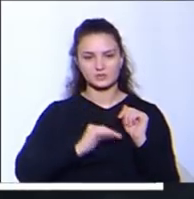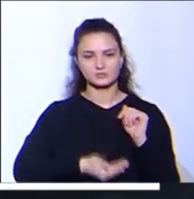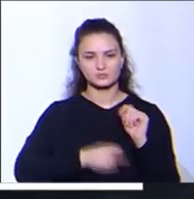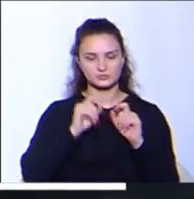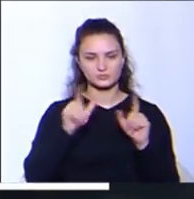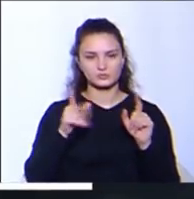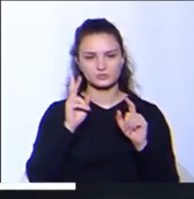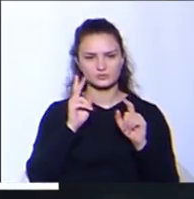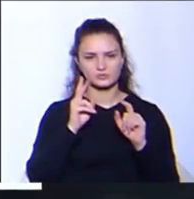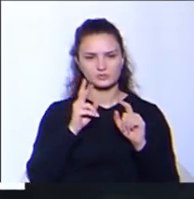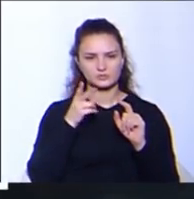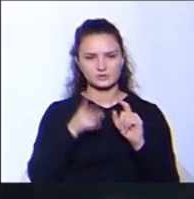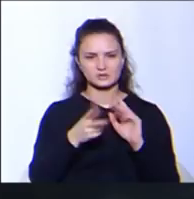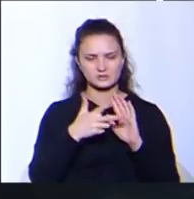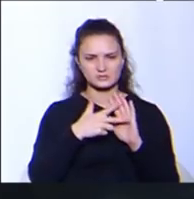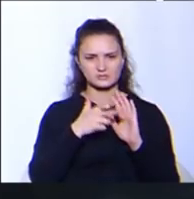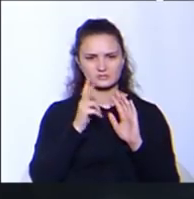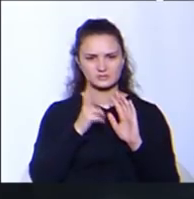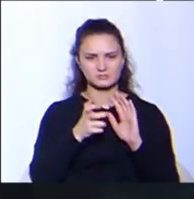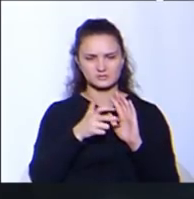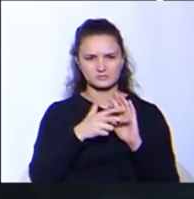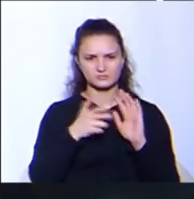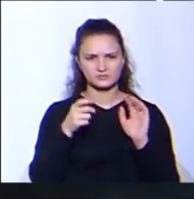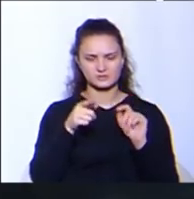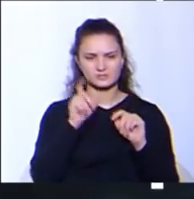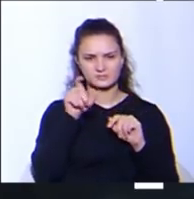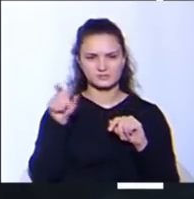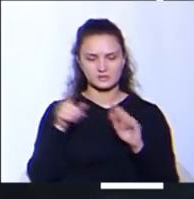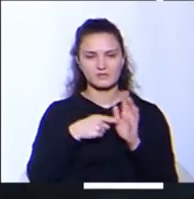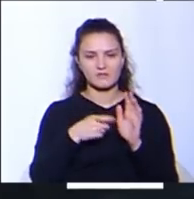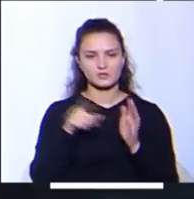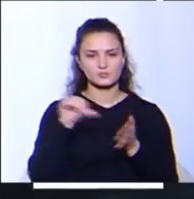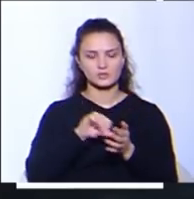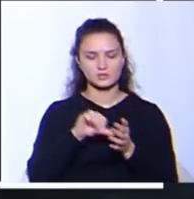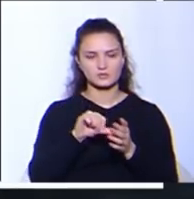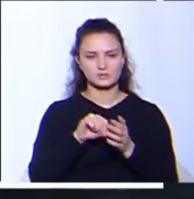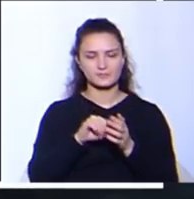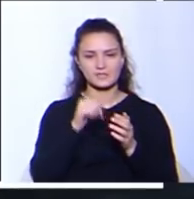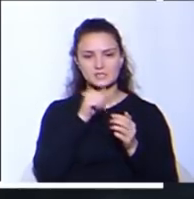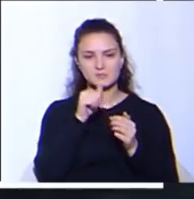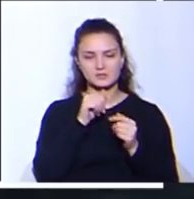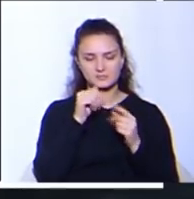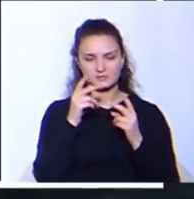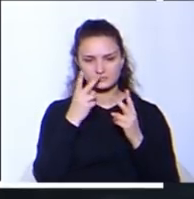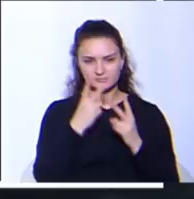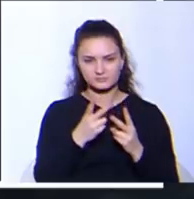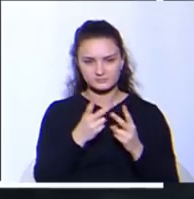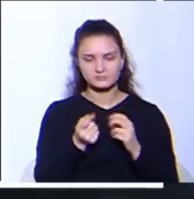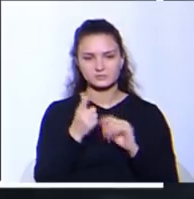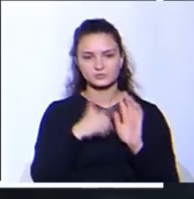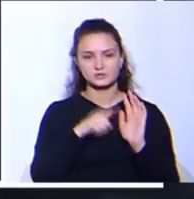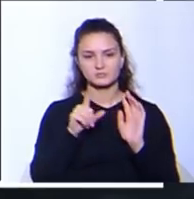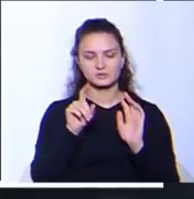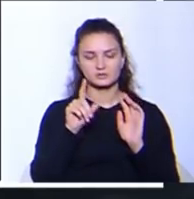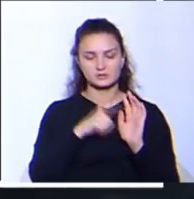43703 მოსწავლე სპეციალისტების მიერ ჩატარებულ კვლევაში მონაწილეობდა. ექსპერიმენტში მონაწილეთა